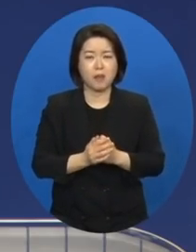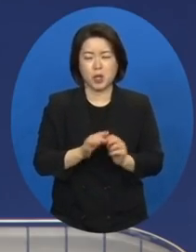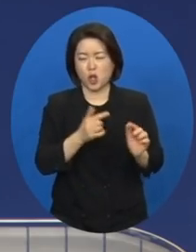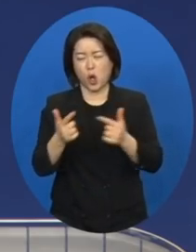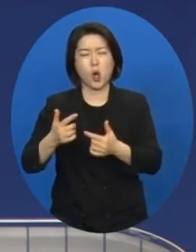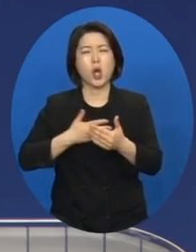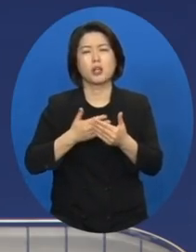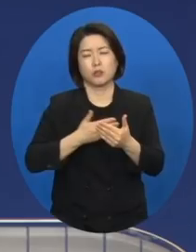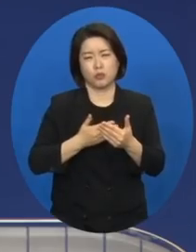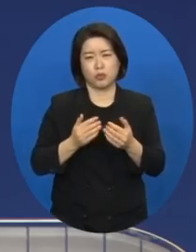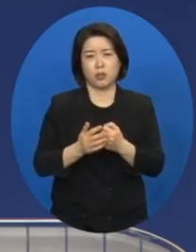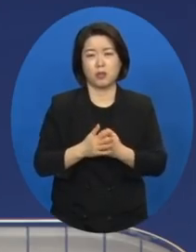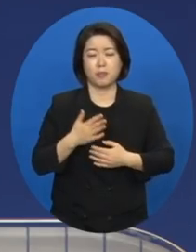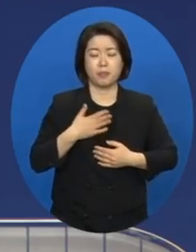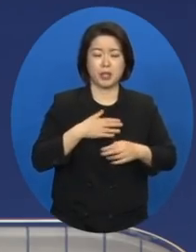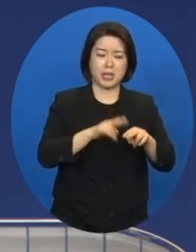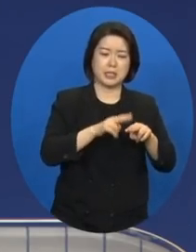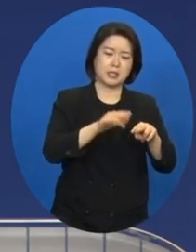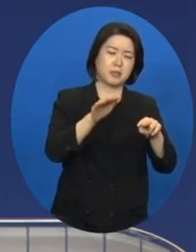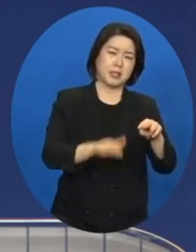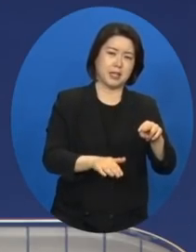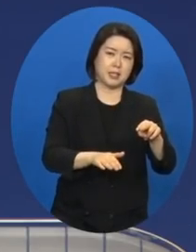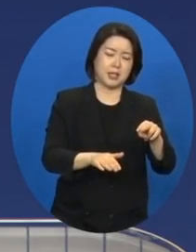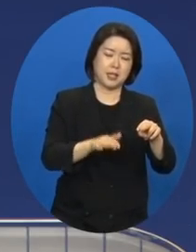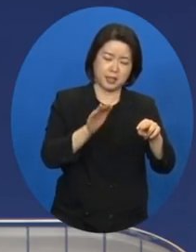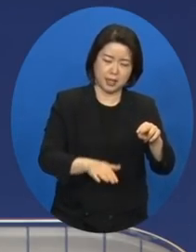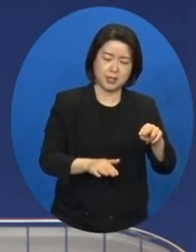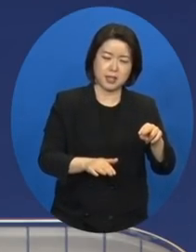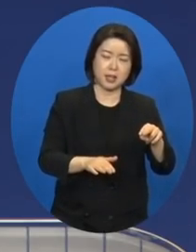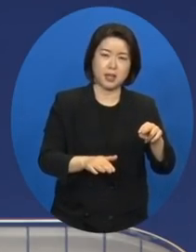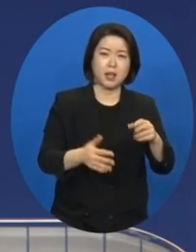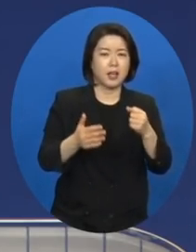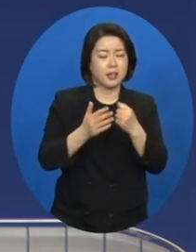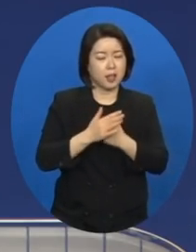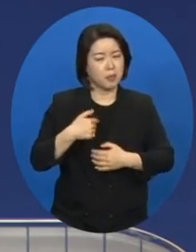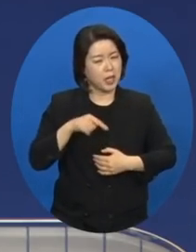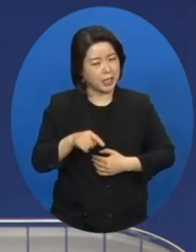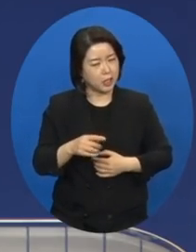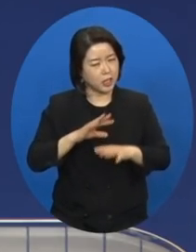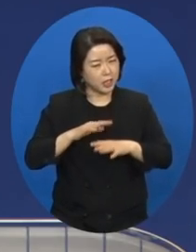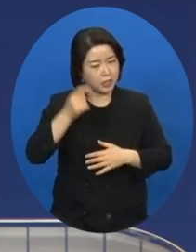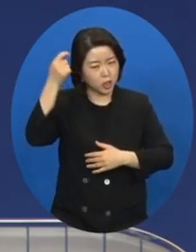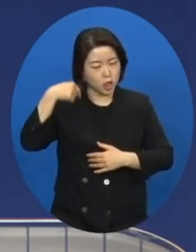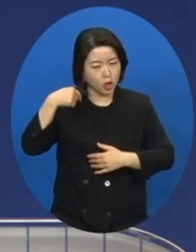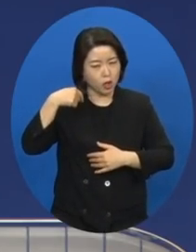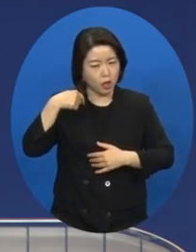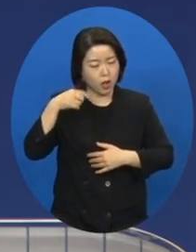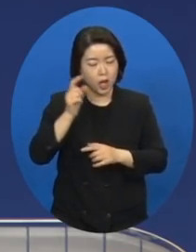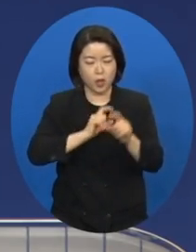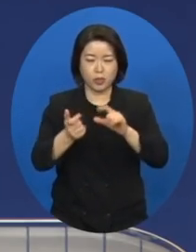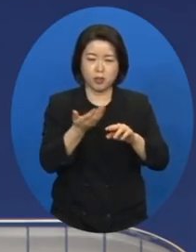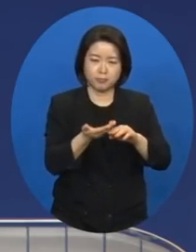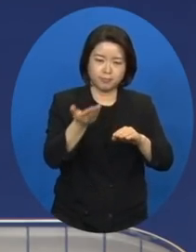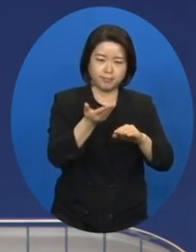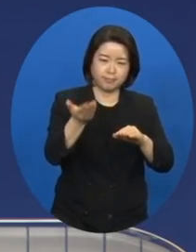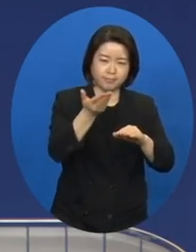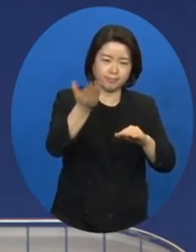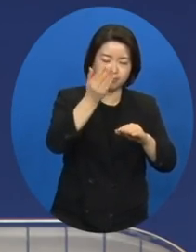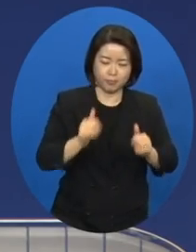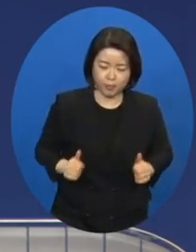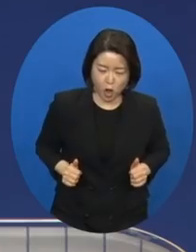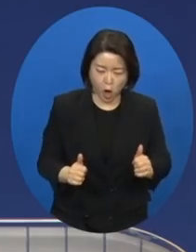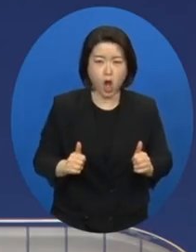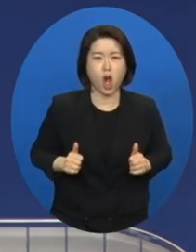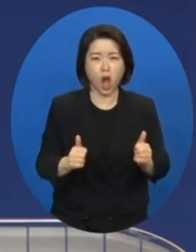어떤 분들은 내 직급이 낮아서 내가 이런 두려움을 느끼는가 보다, 그래서 좀 더 높은 직급으로 가야지, 그래서 열심히 준비를